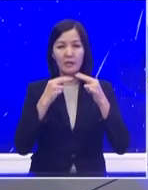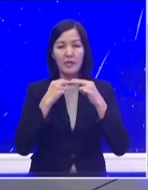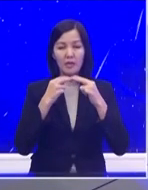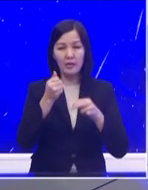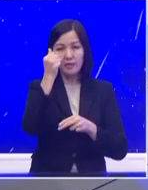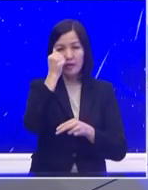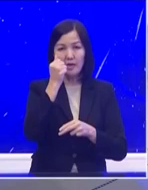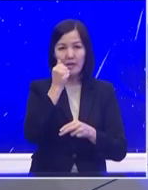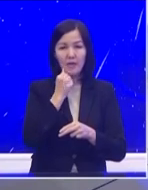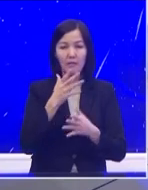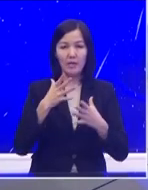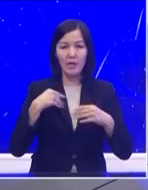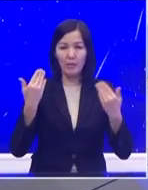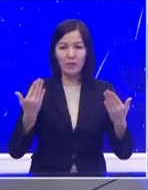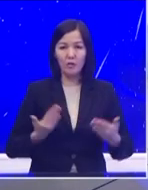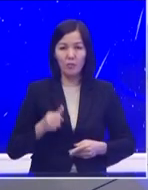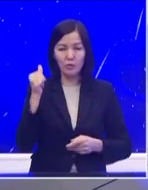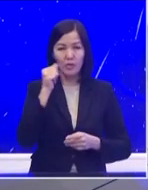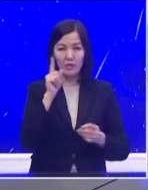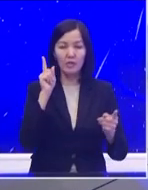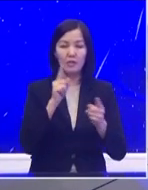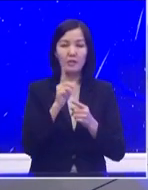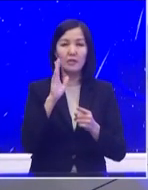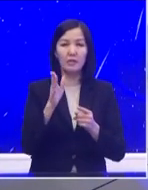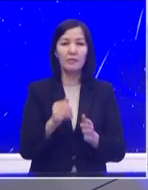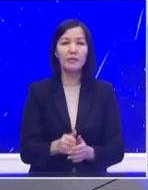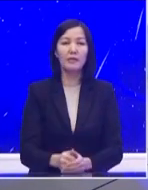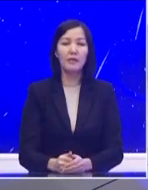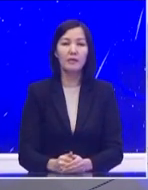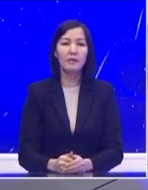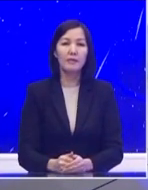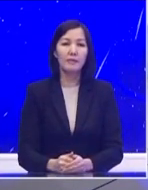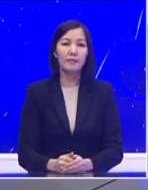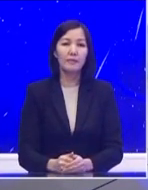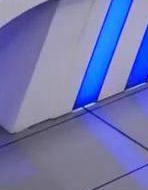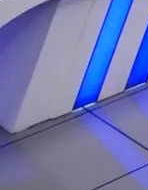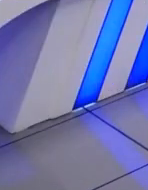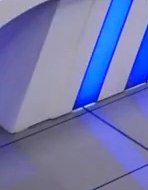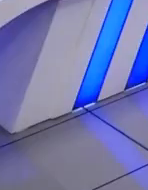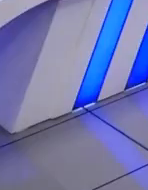Қадірменді көрермен, бүгінге айтар ақпарат осы. Сөздеріңізбен ертең эфирде қауышамыз. Аман сау болыңыздар.